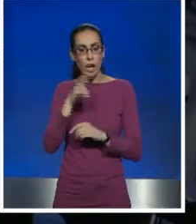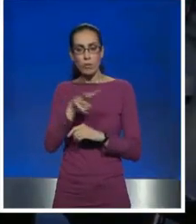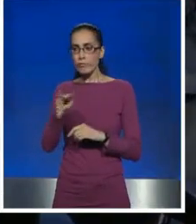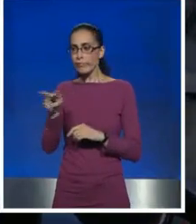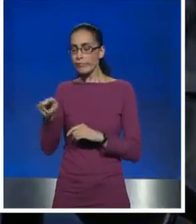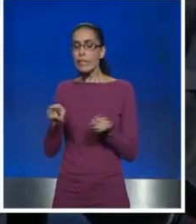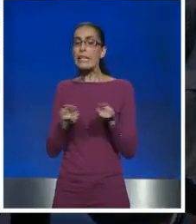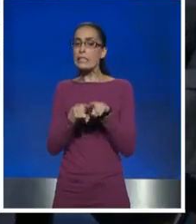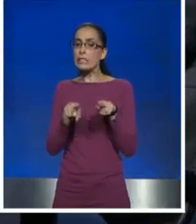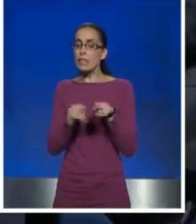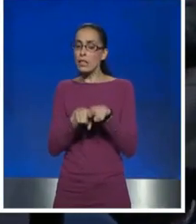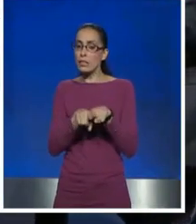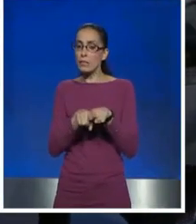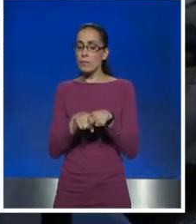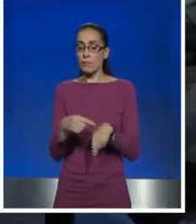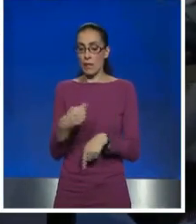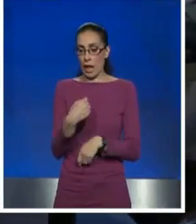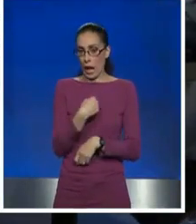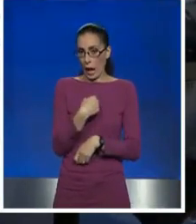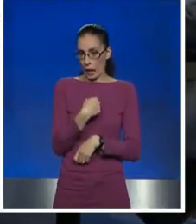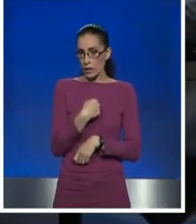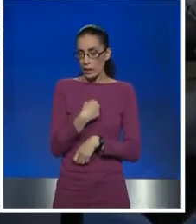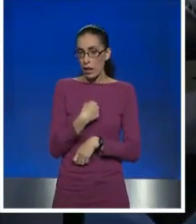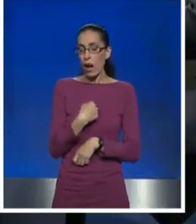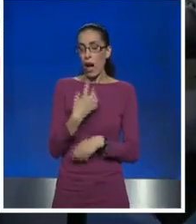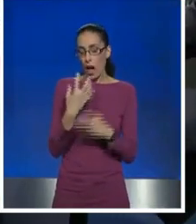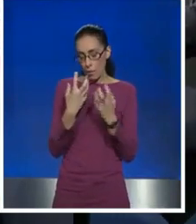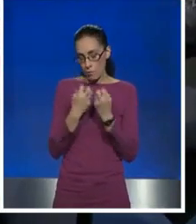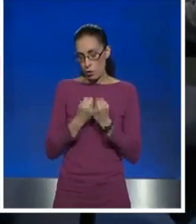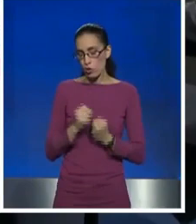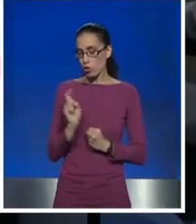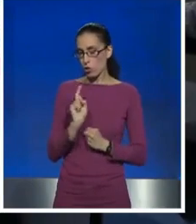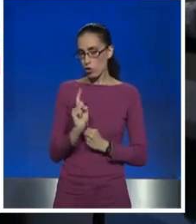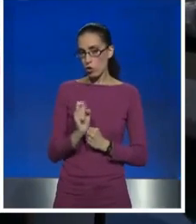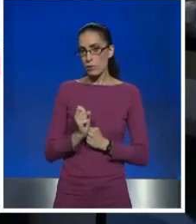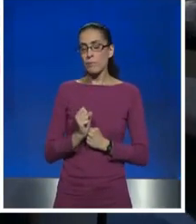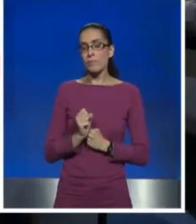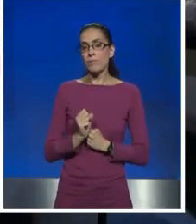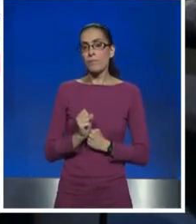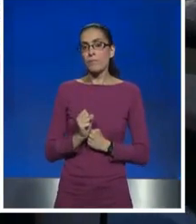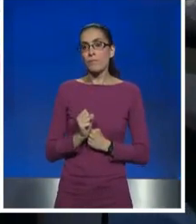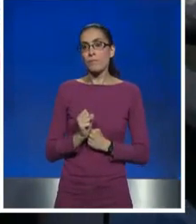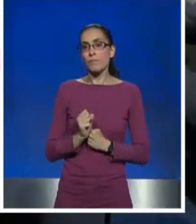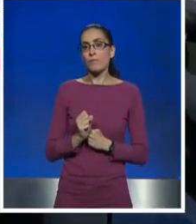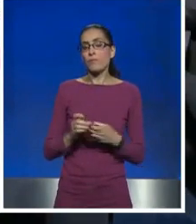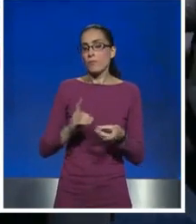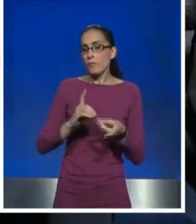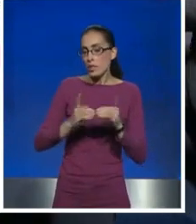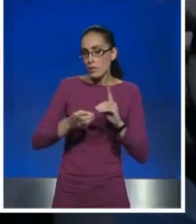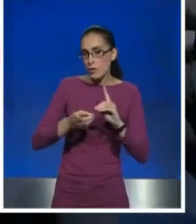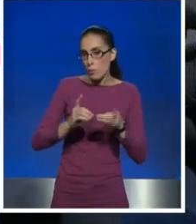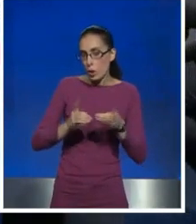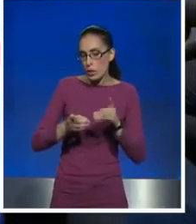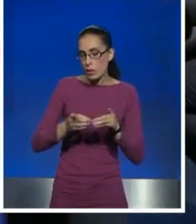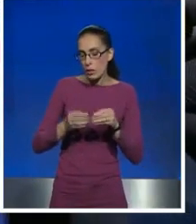Jiena għalija hemm bżonn li nindukraw fil-politika tagħna